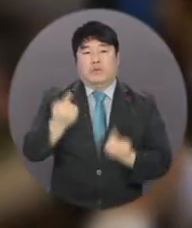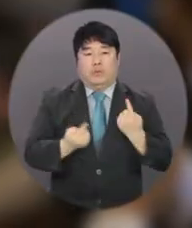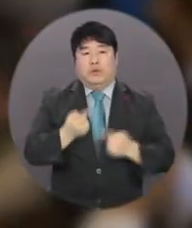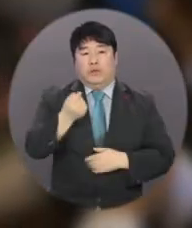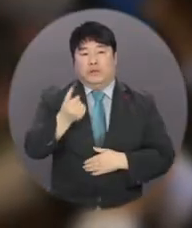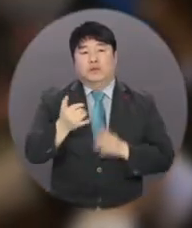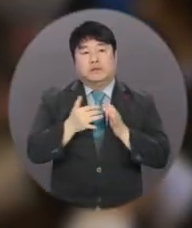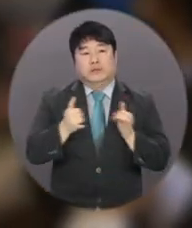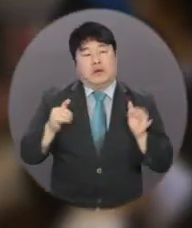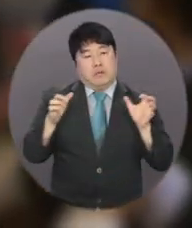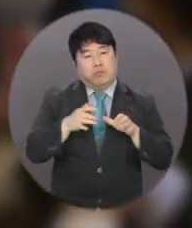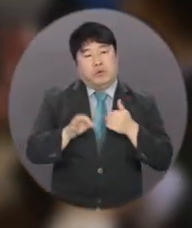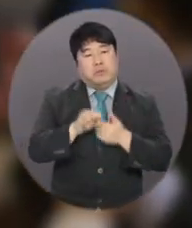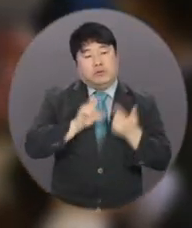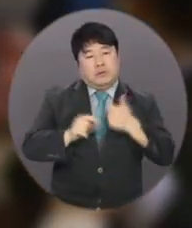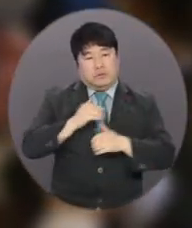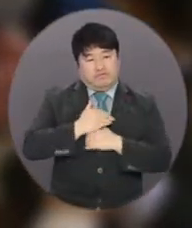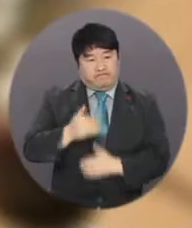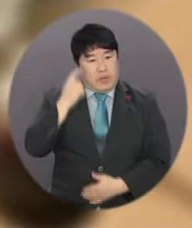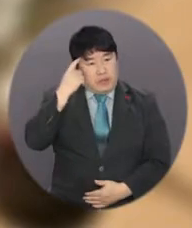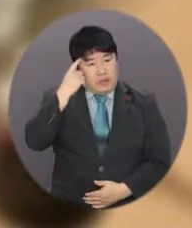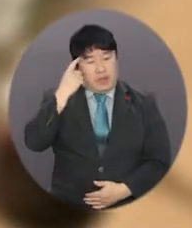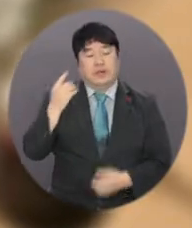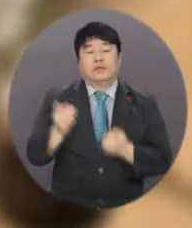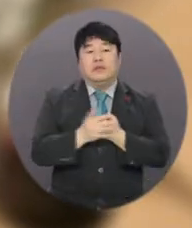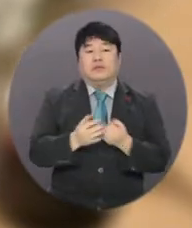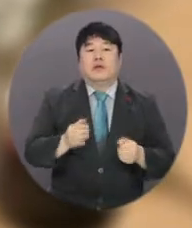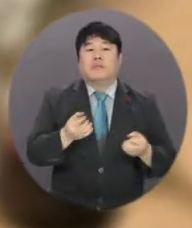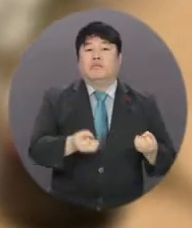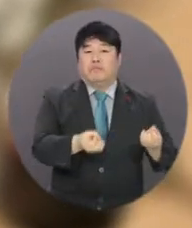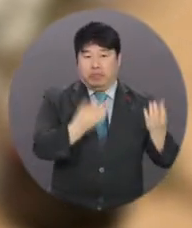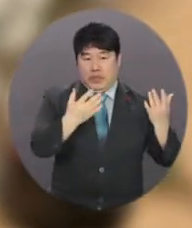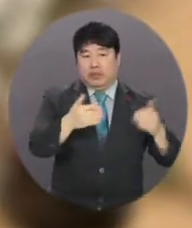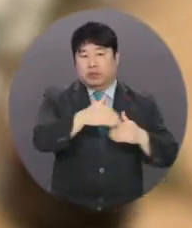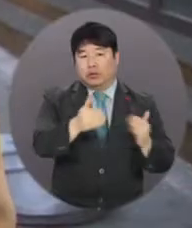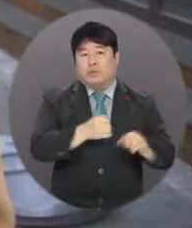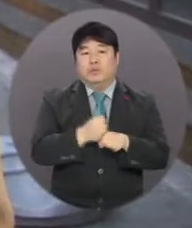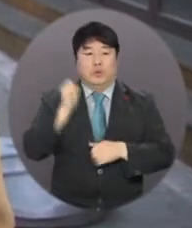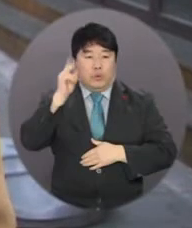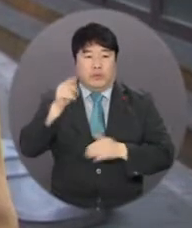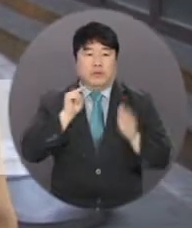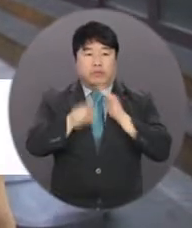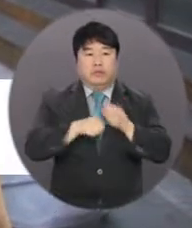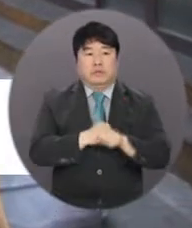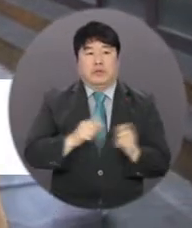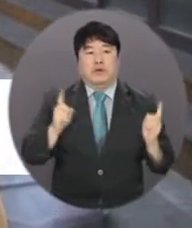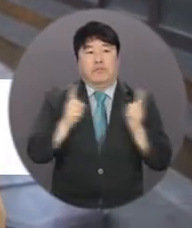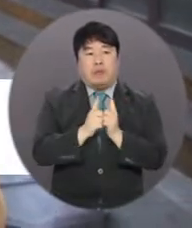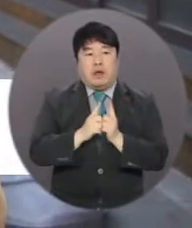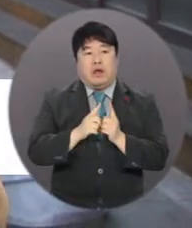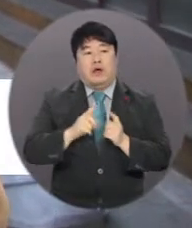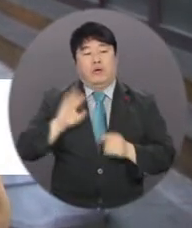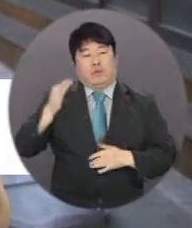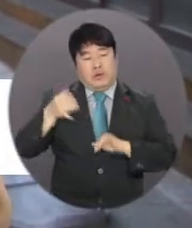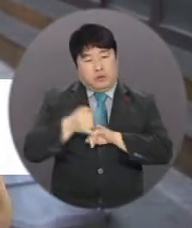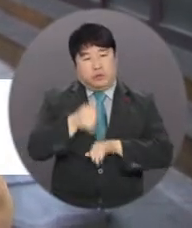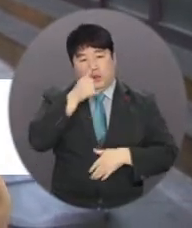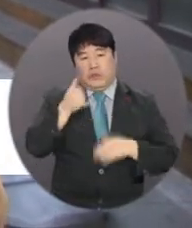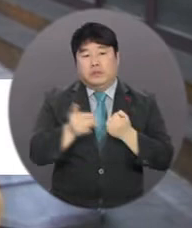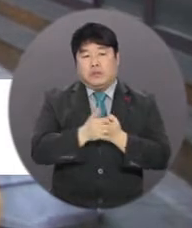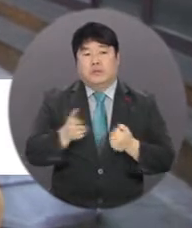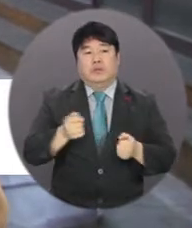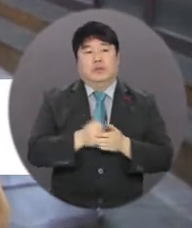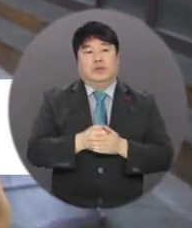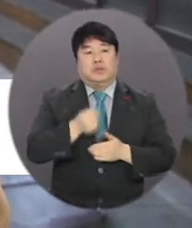소수의 인원이 모이면 더 안전할 거라는 생각에서 파티룸이나 호텔을 찾는 겁니다. 만나야 된다는 약속이 있다 보니까 그나마